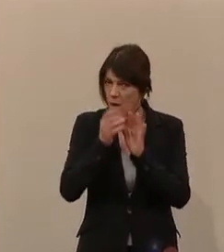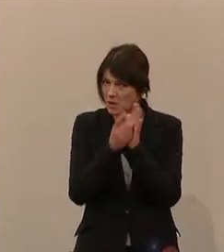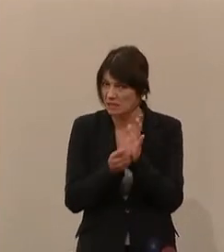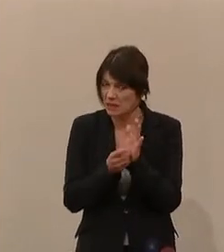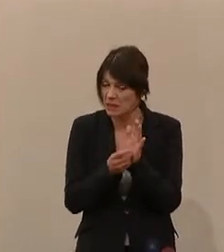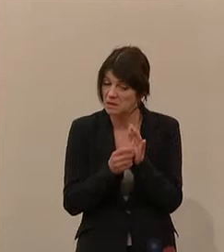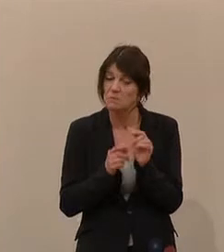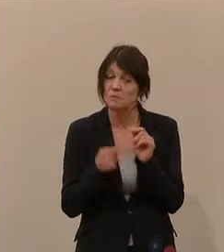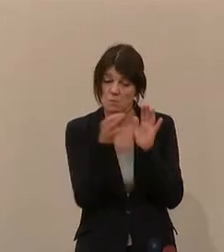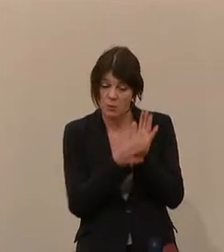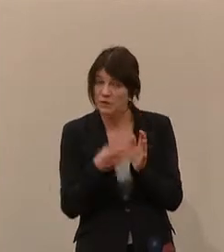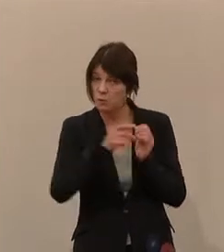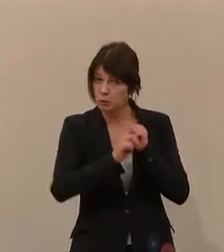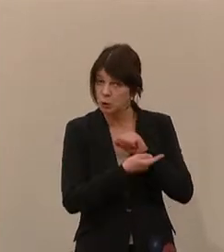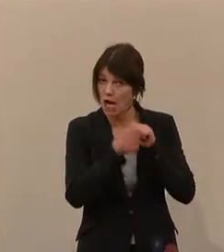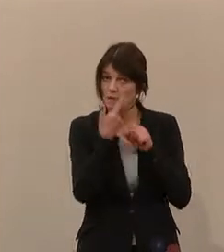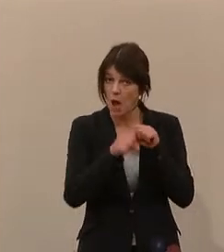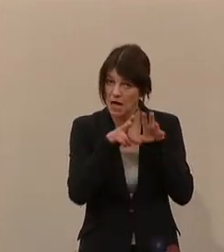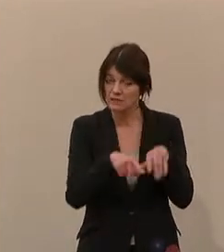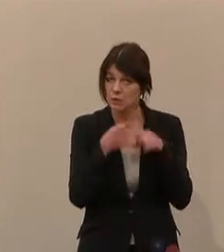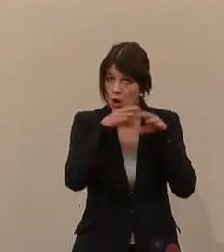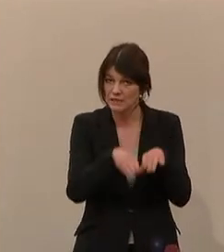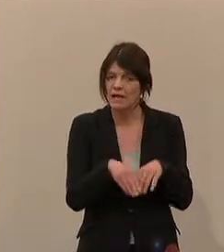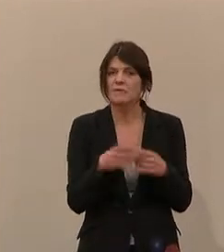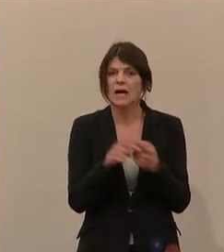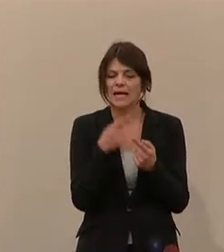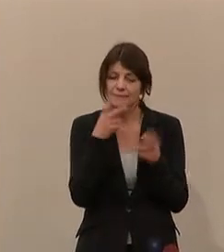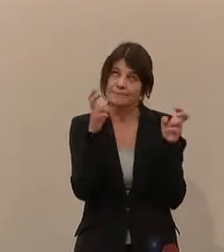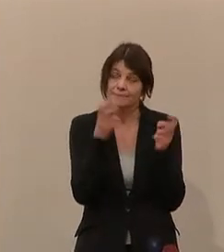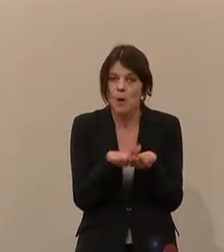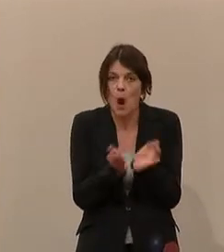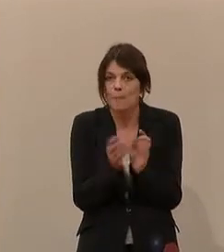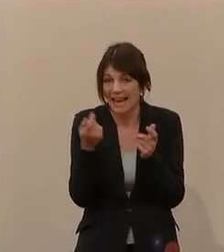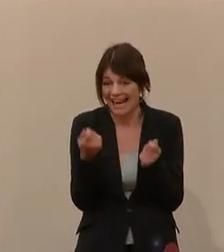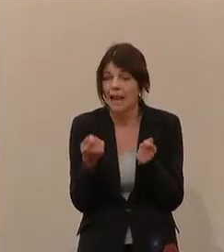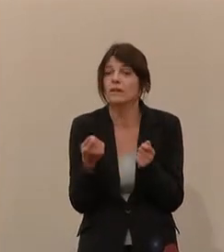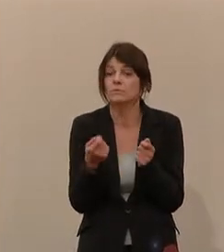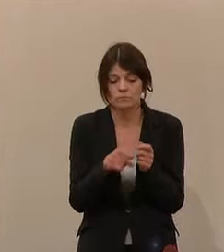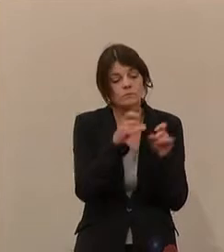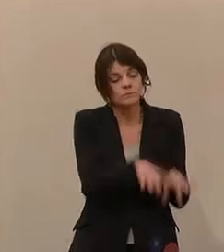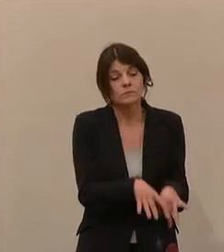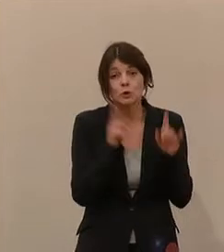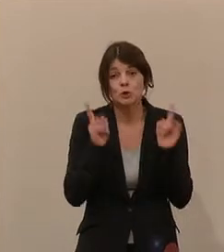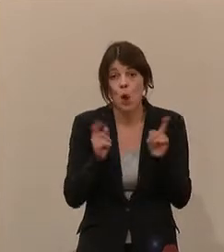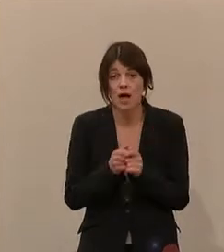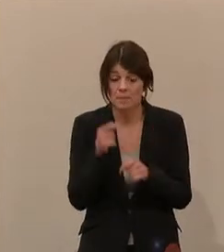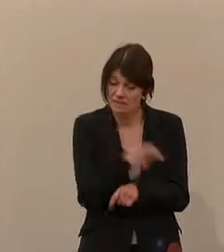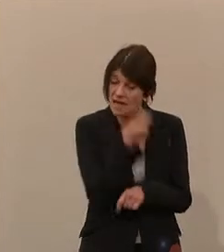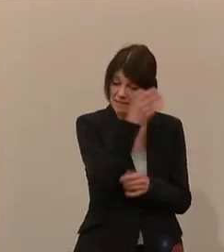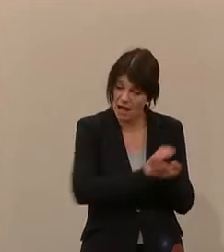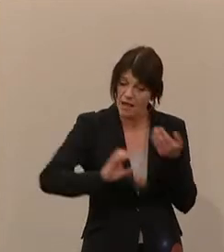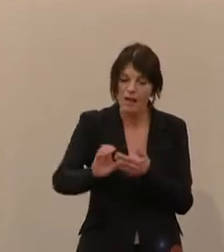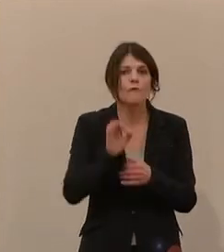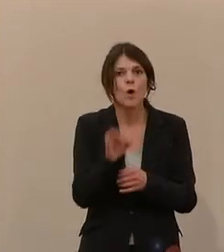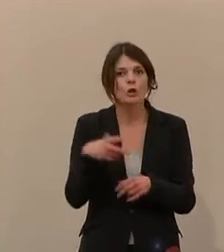Ansätze in den Budgets 18-19 umgangssprachlich auch als Körbelgeld bezeichnet, entfallen, damit diese Gelder für den